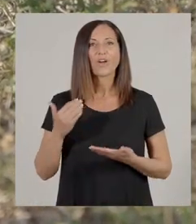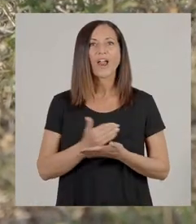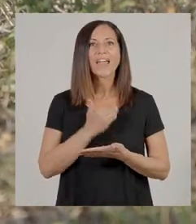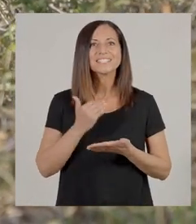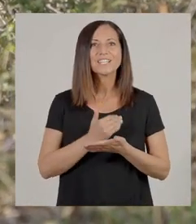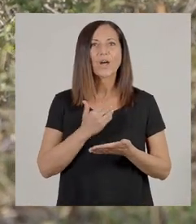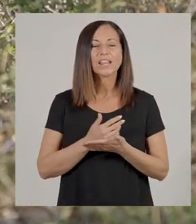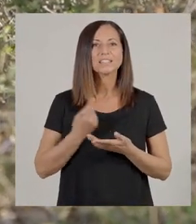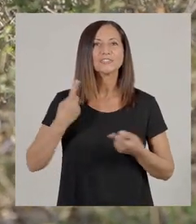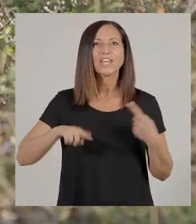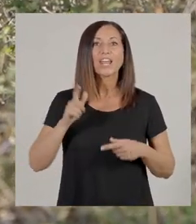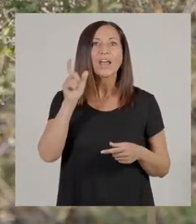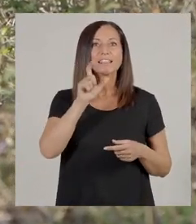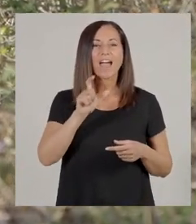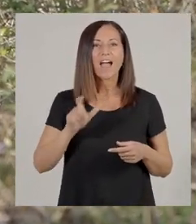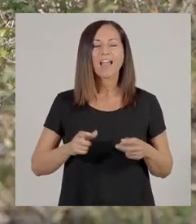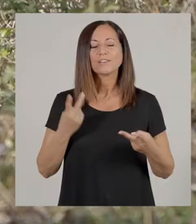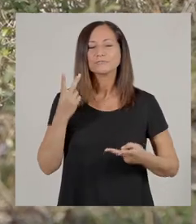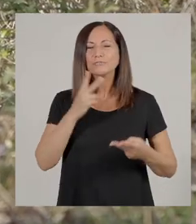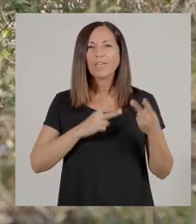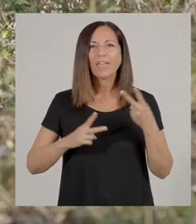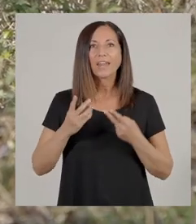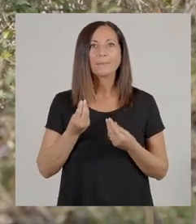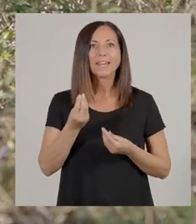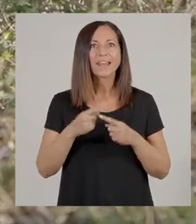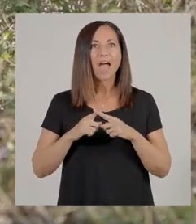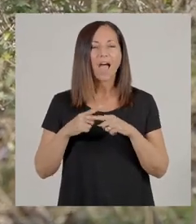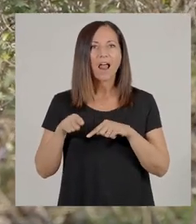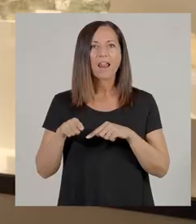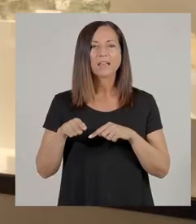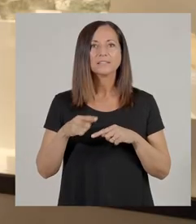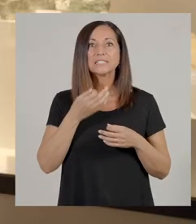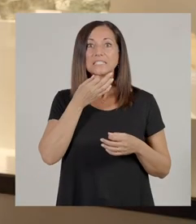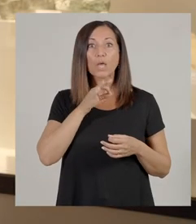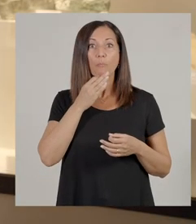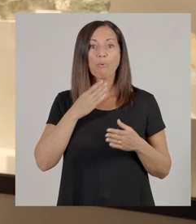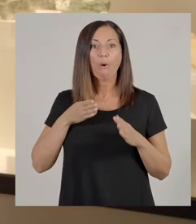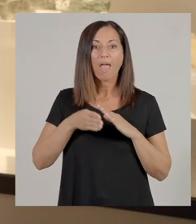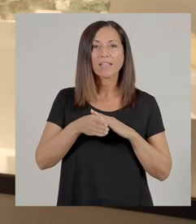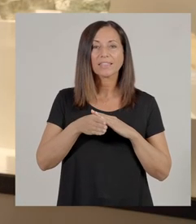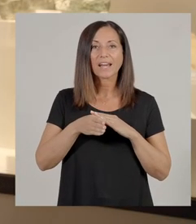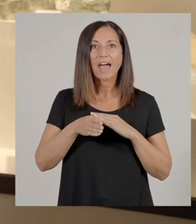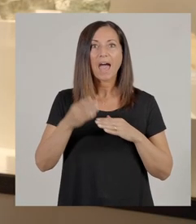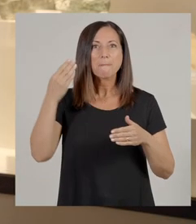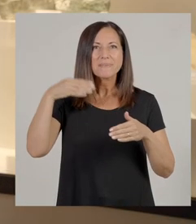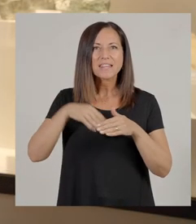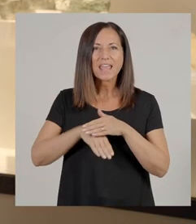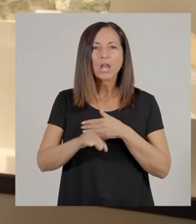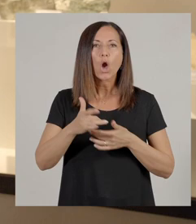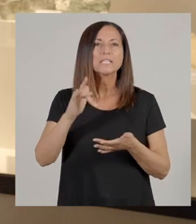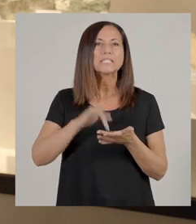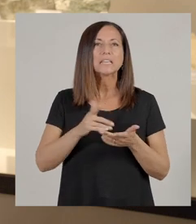Io sono un collezionista, sono andato in giro per l'Italia a cercare minerali quando si poteva entrare dentro le miniere oppure nei